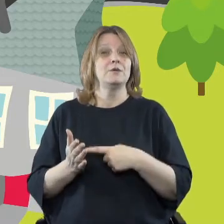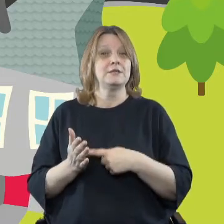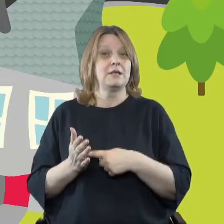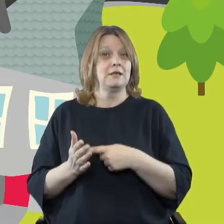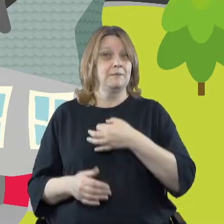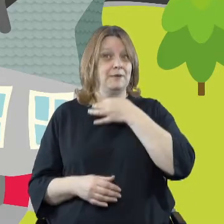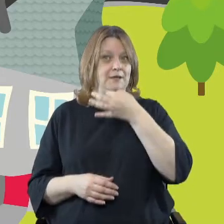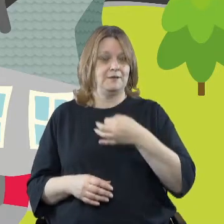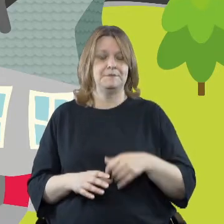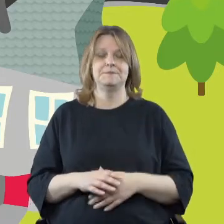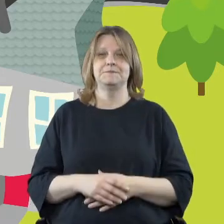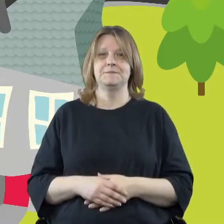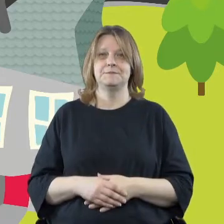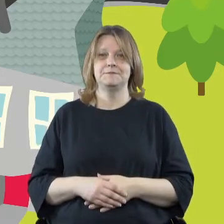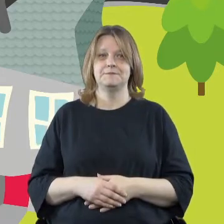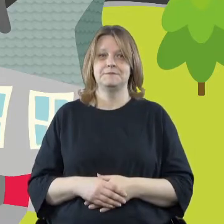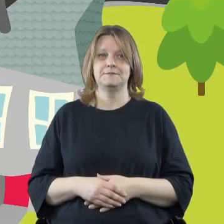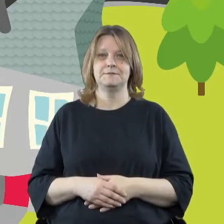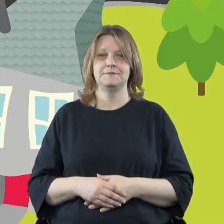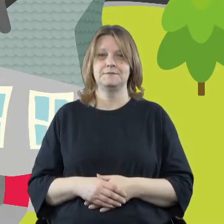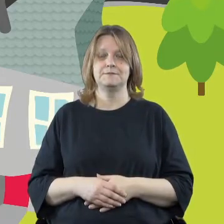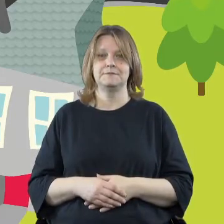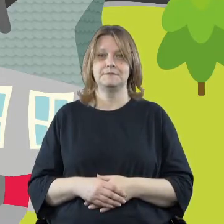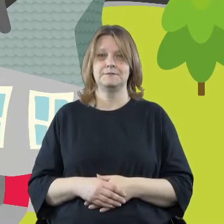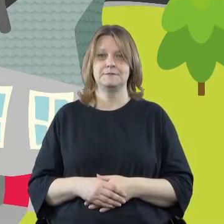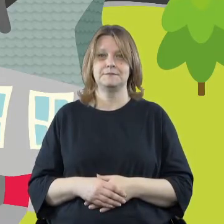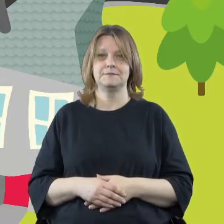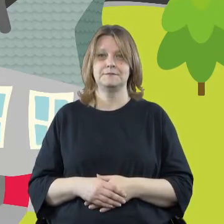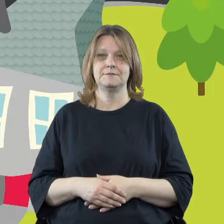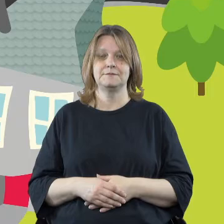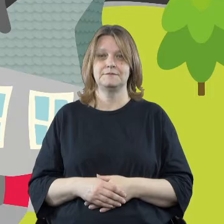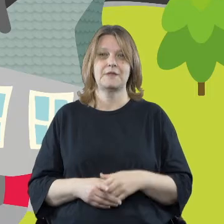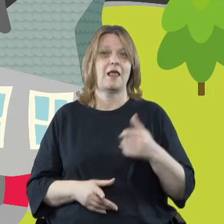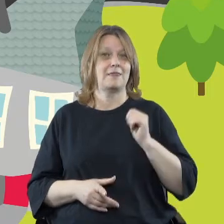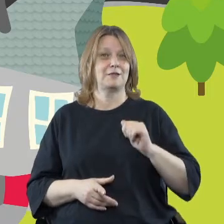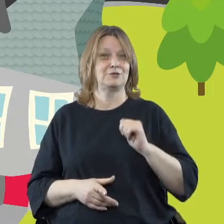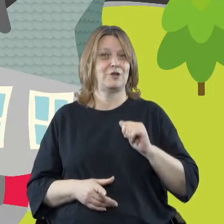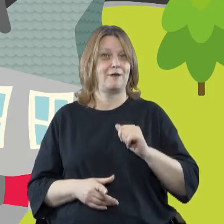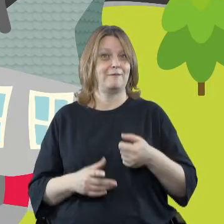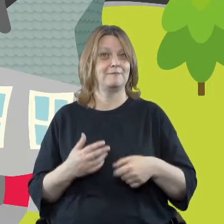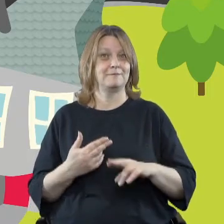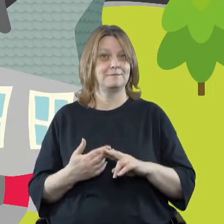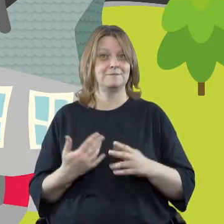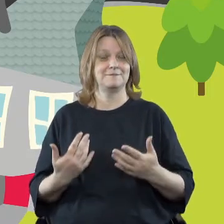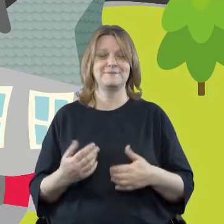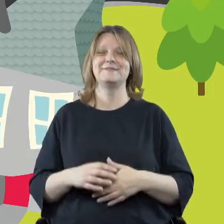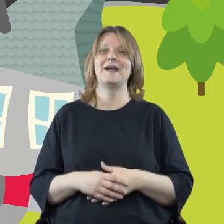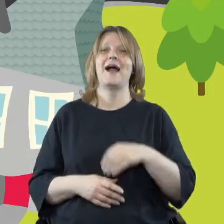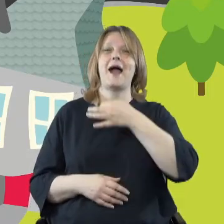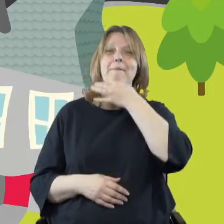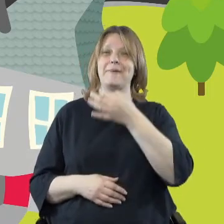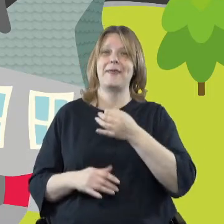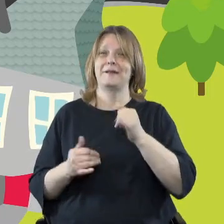to teraz ostatnia zagadka, ostatnie pytanie i czekam na odpowiedź. A pytanie